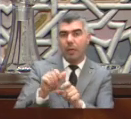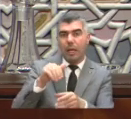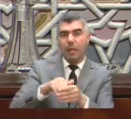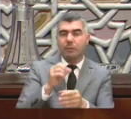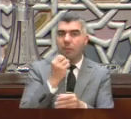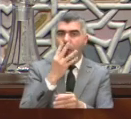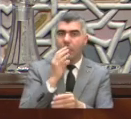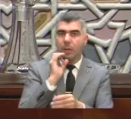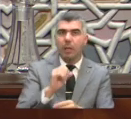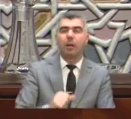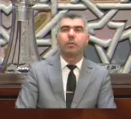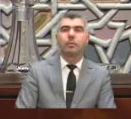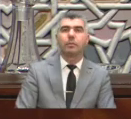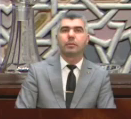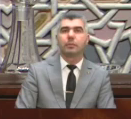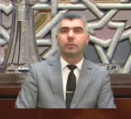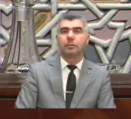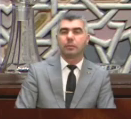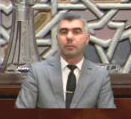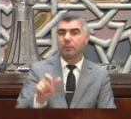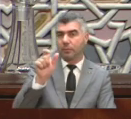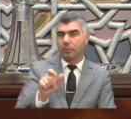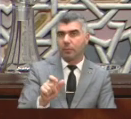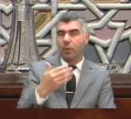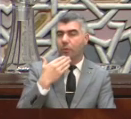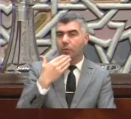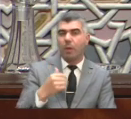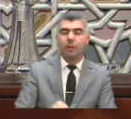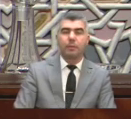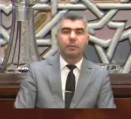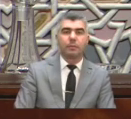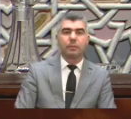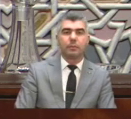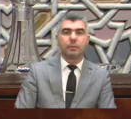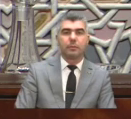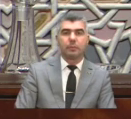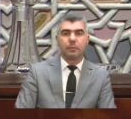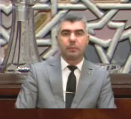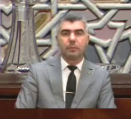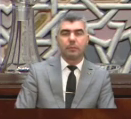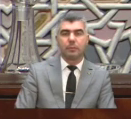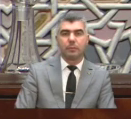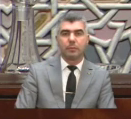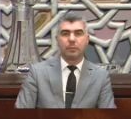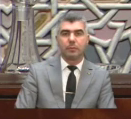الاشتراكي لمعارضة الاتحادية، فليتفضل أحد النواب مشكورا.